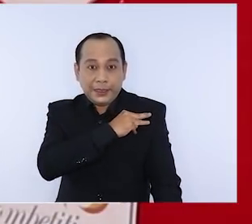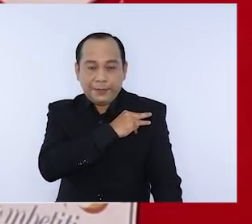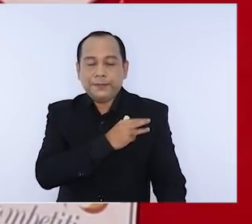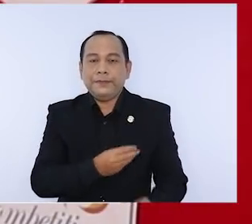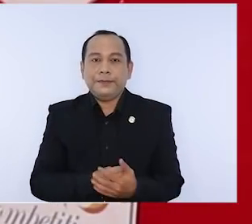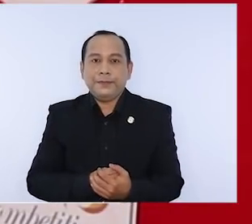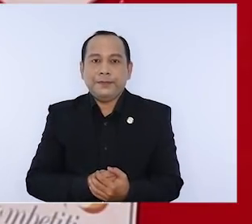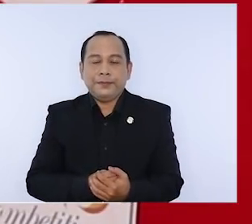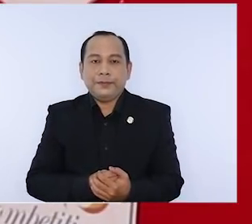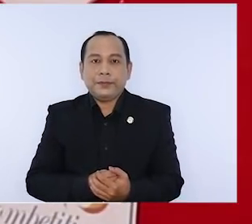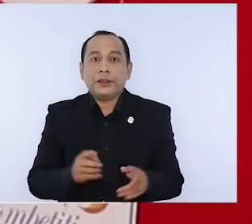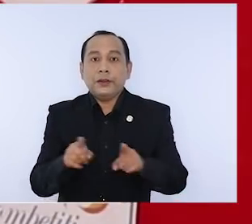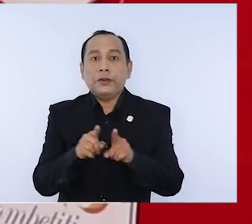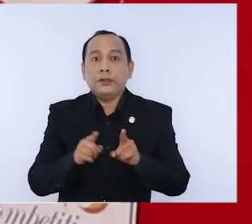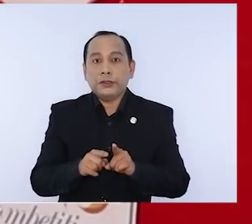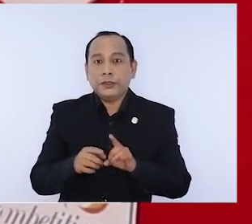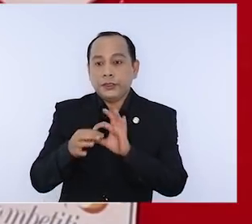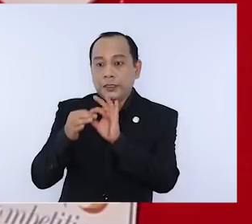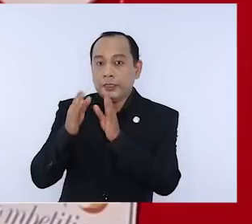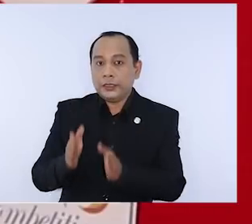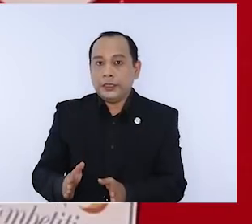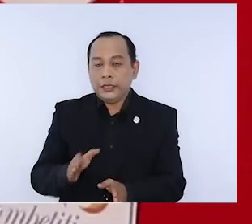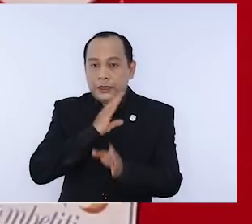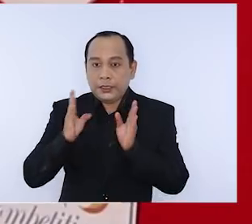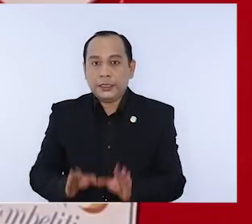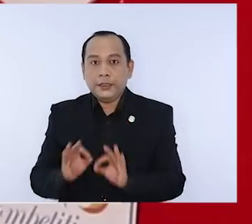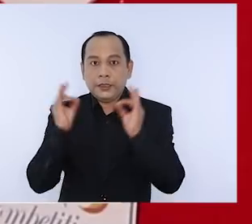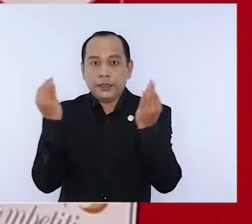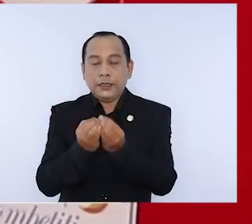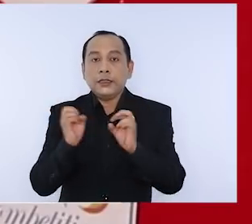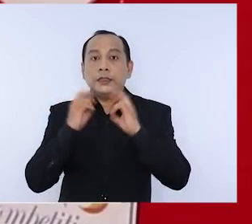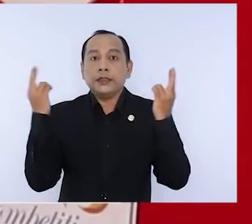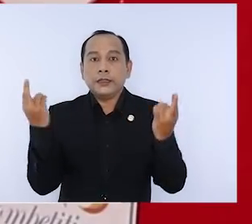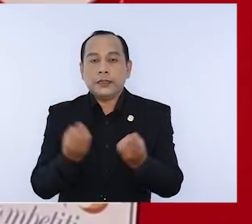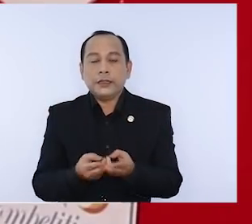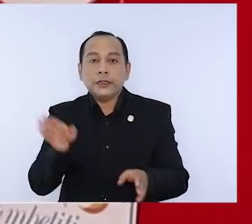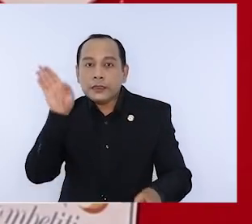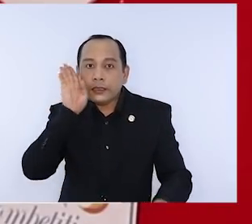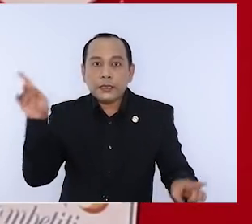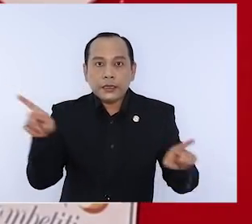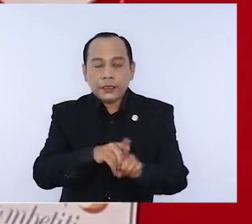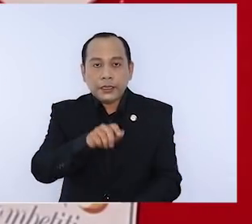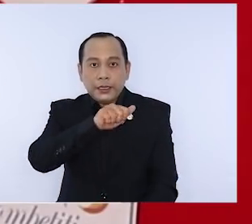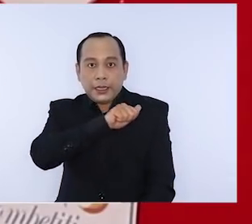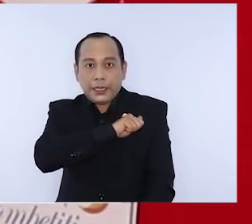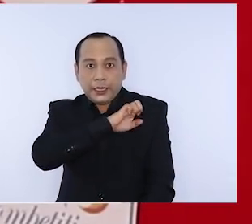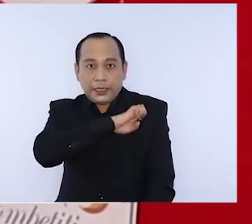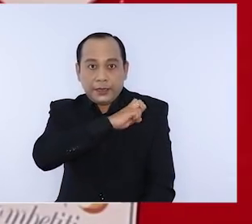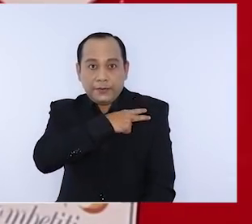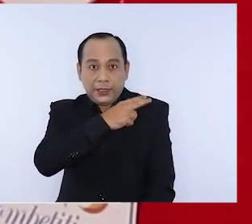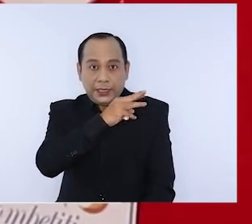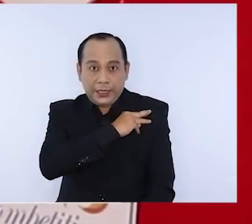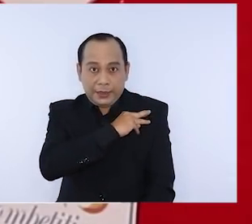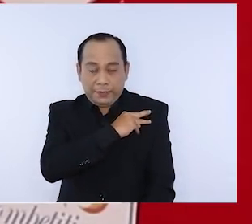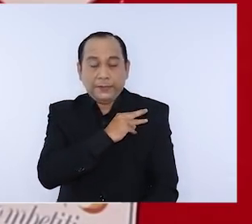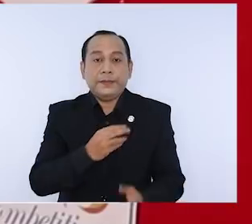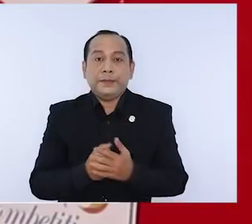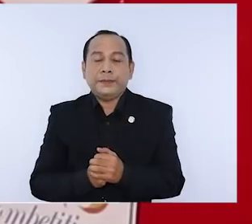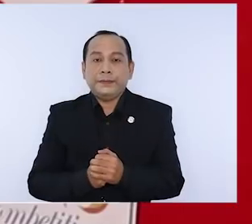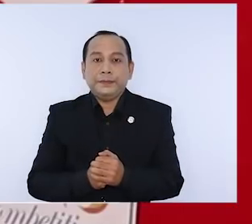Manalo, at sa tagapag-ugnay po ng mga kapisanang pansambahayan, ang kapatid na Angelo Eranio V.